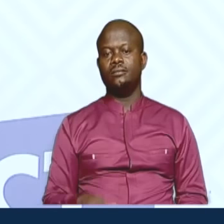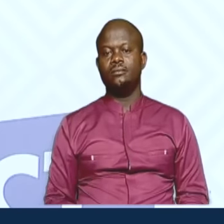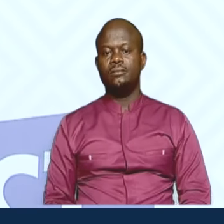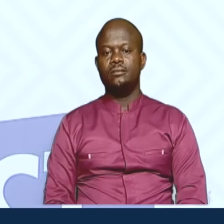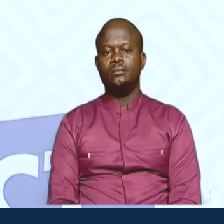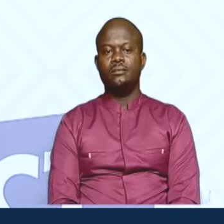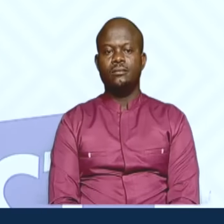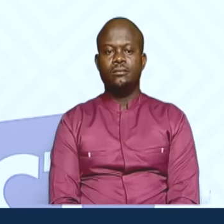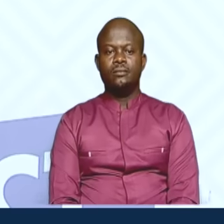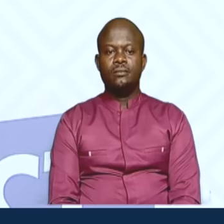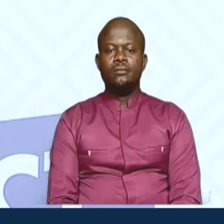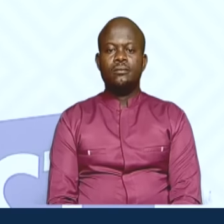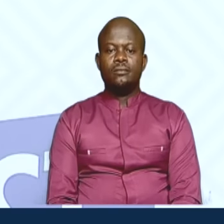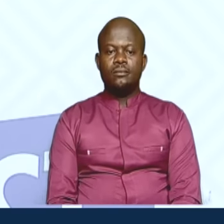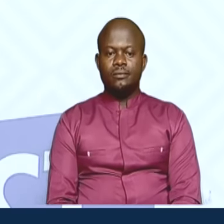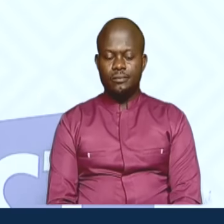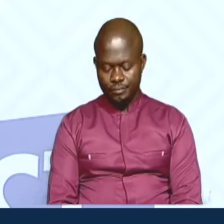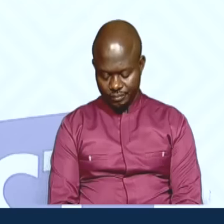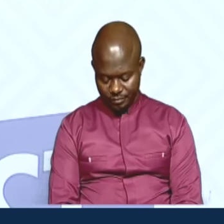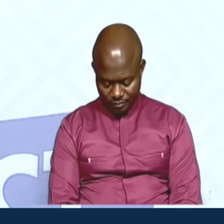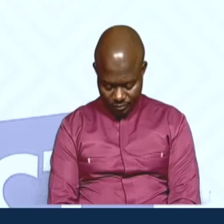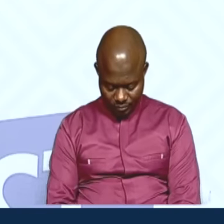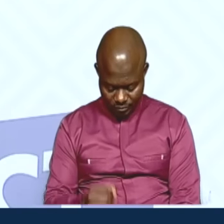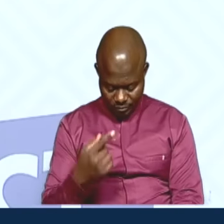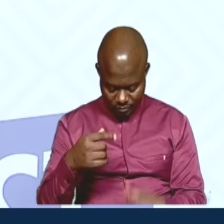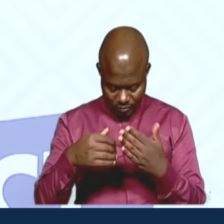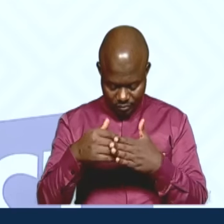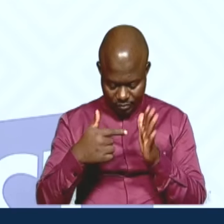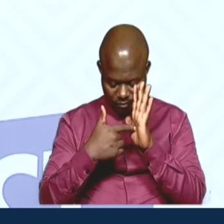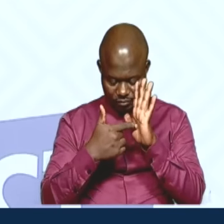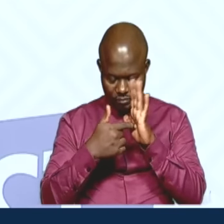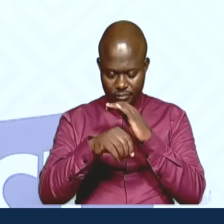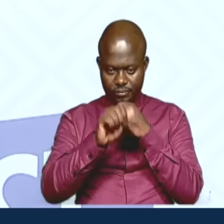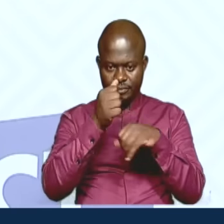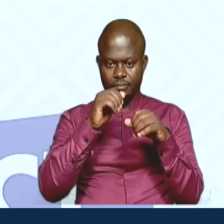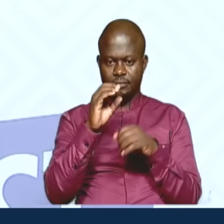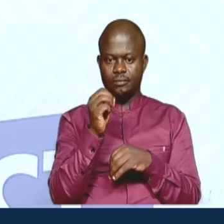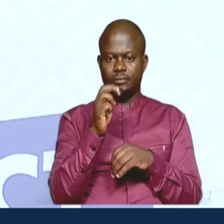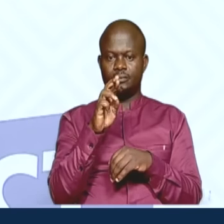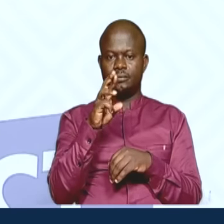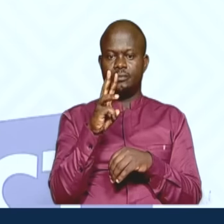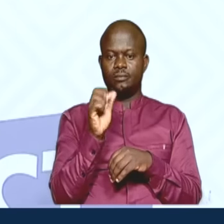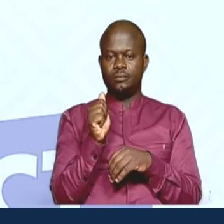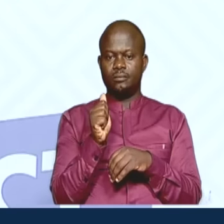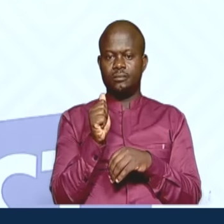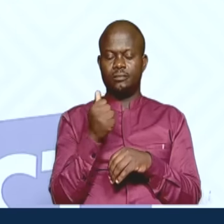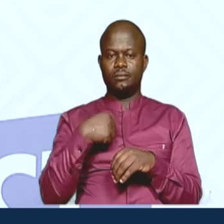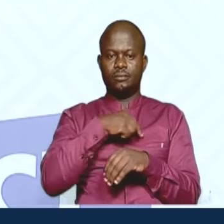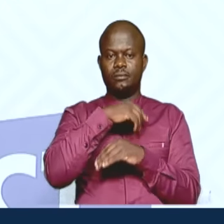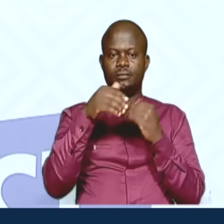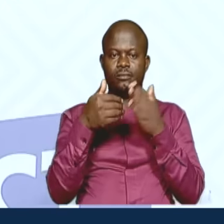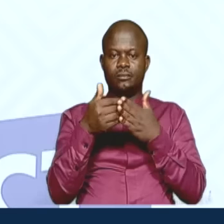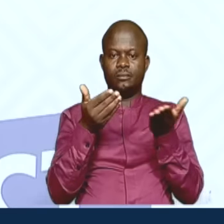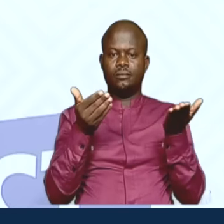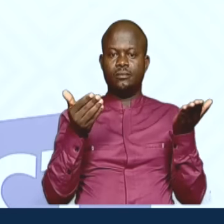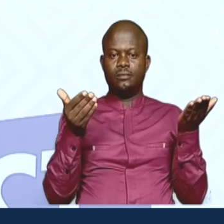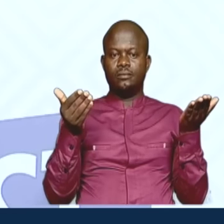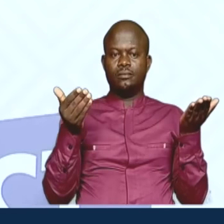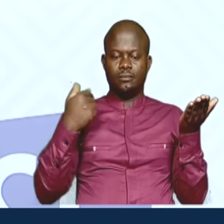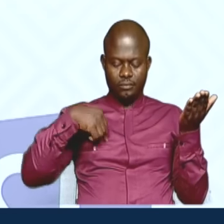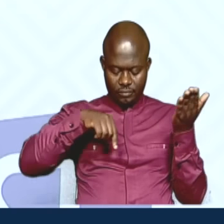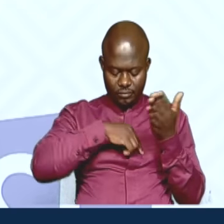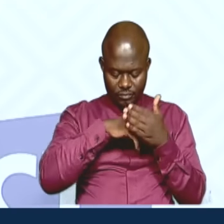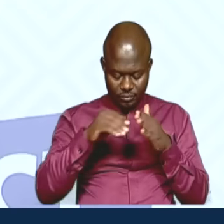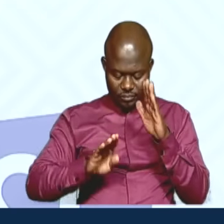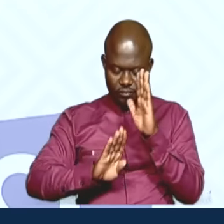icya mbere ni ukumenyekanisha ibikorwa bya Simerwa icya kabiri ni uguteza imbere umukino wa golf mu Rwanda